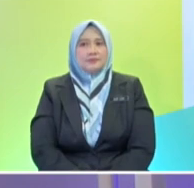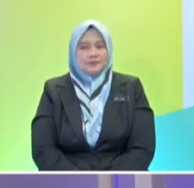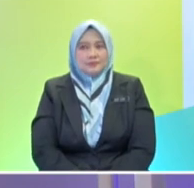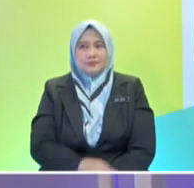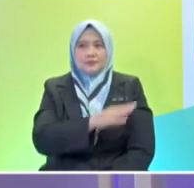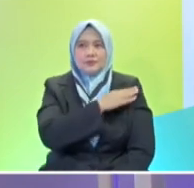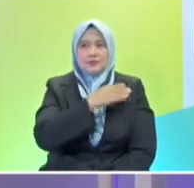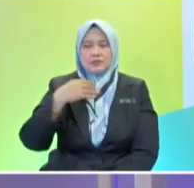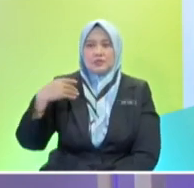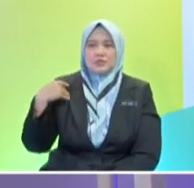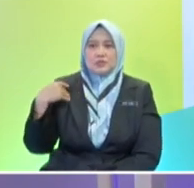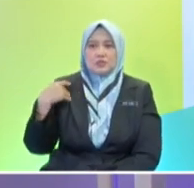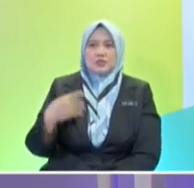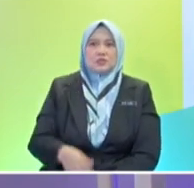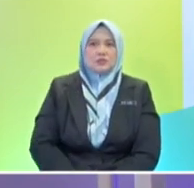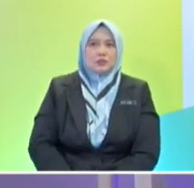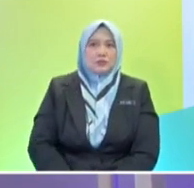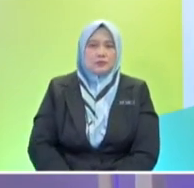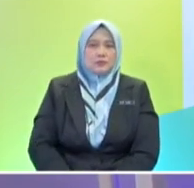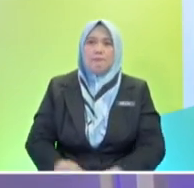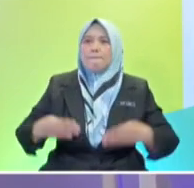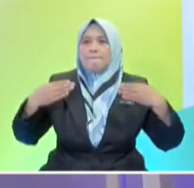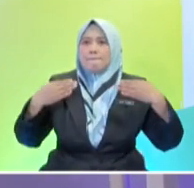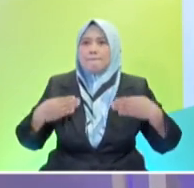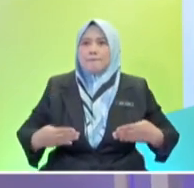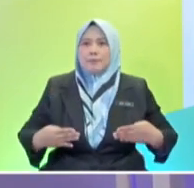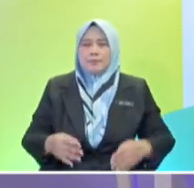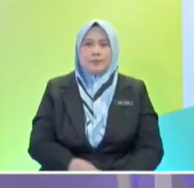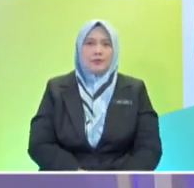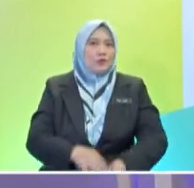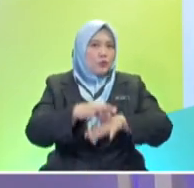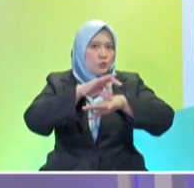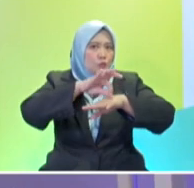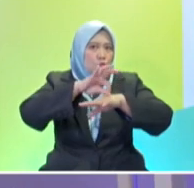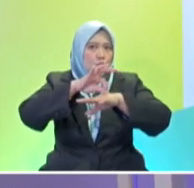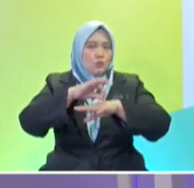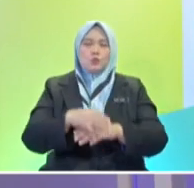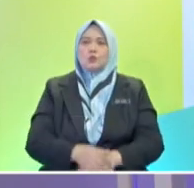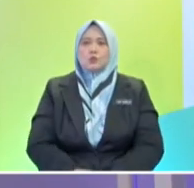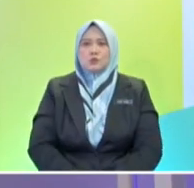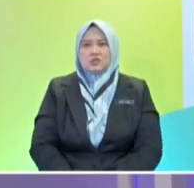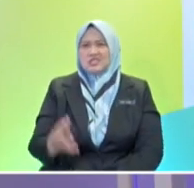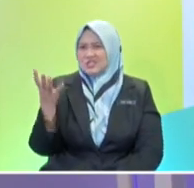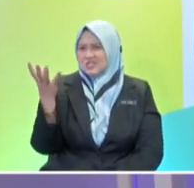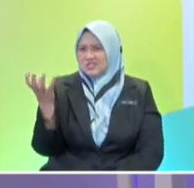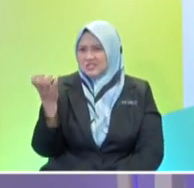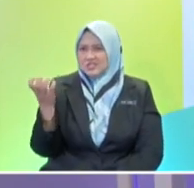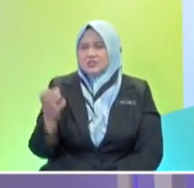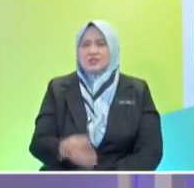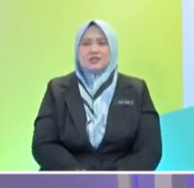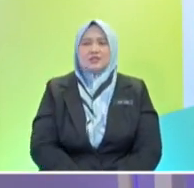dan untuk buaya, permukaan kulitnya kasar. Jadi ini